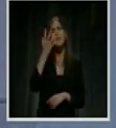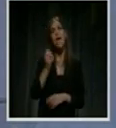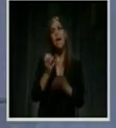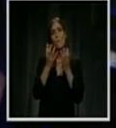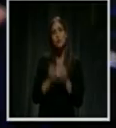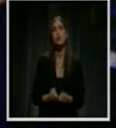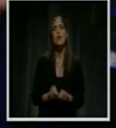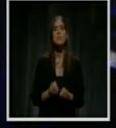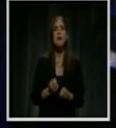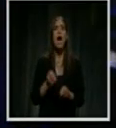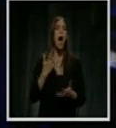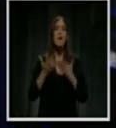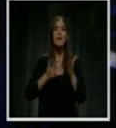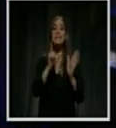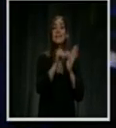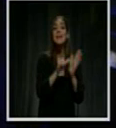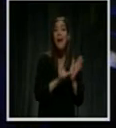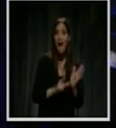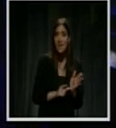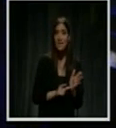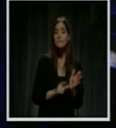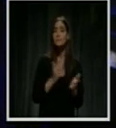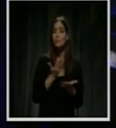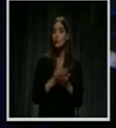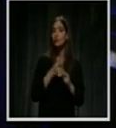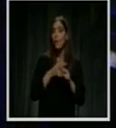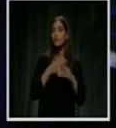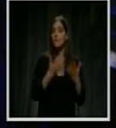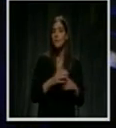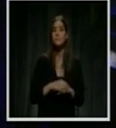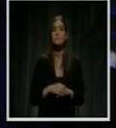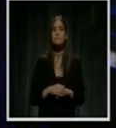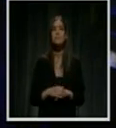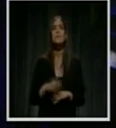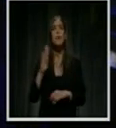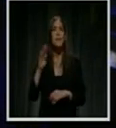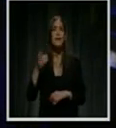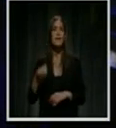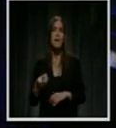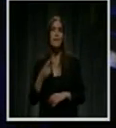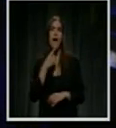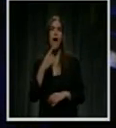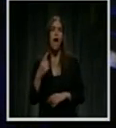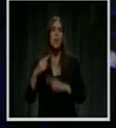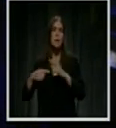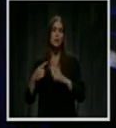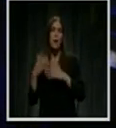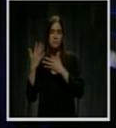kkunsidrati? Semma l-Pencil Development, il-kap tal-Oppożizzjoni ħasra illi Peter Aġuż donnu ma femux il-messaġġ